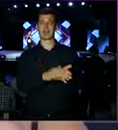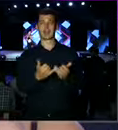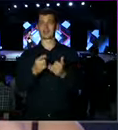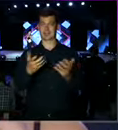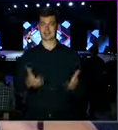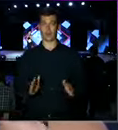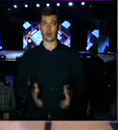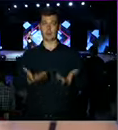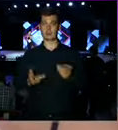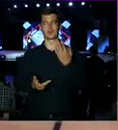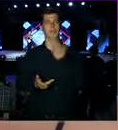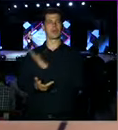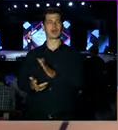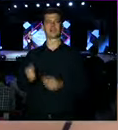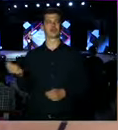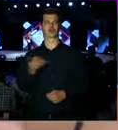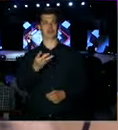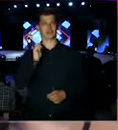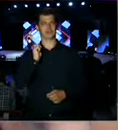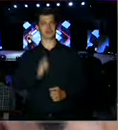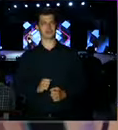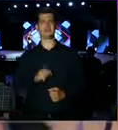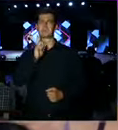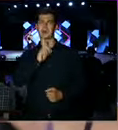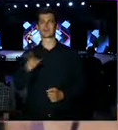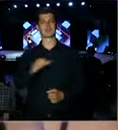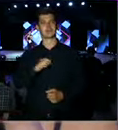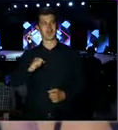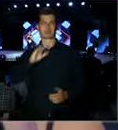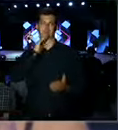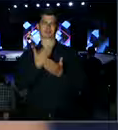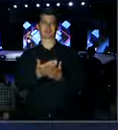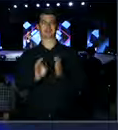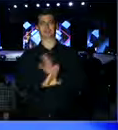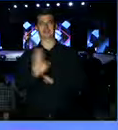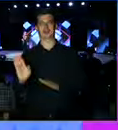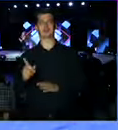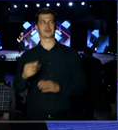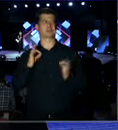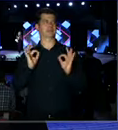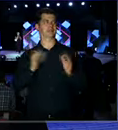teraz przedstawimy pierwsze cztery z nich, a tak naprawdę one same się przedstawią specjalnie dla Państwa.